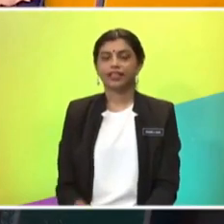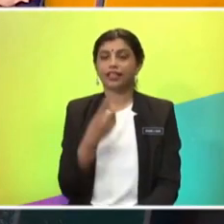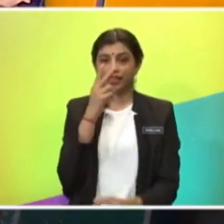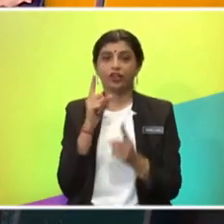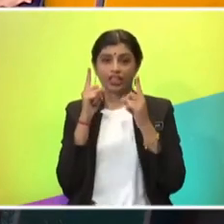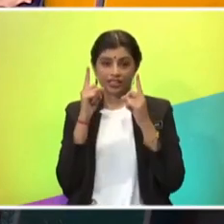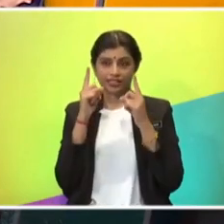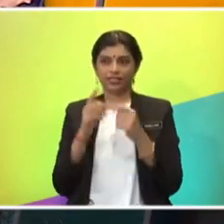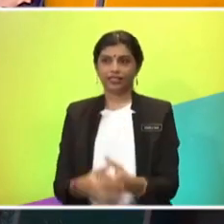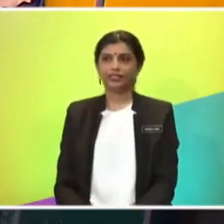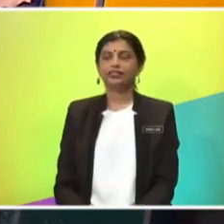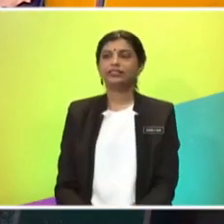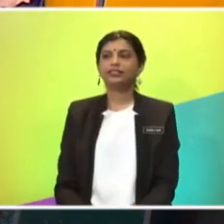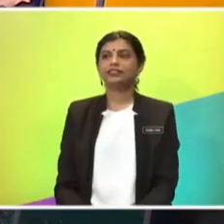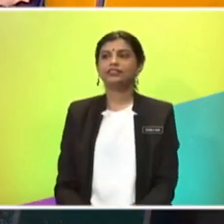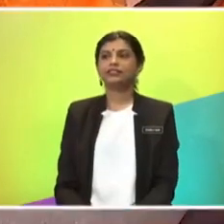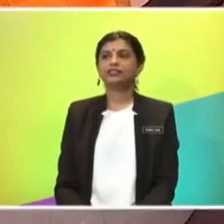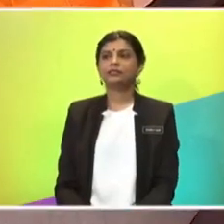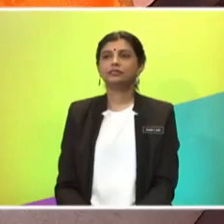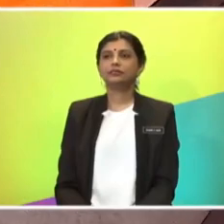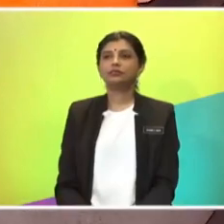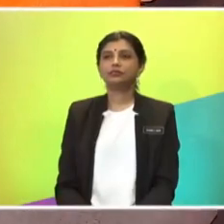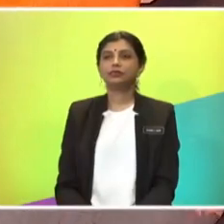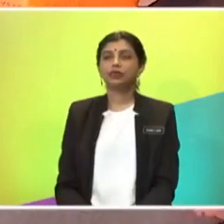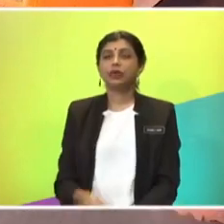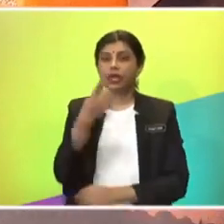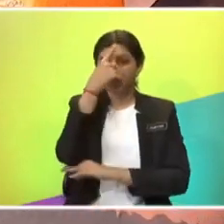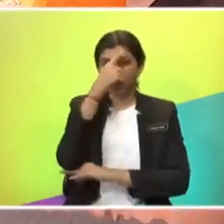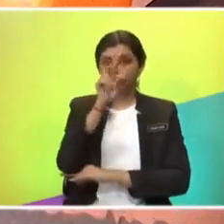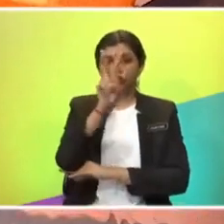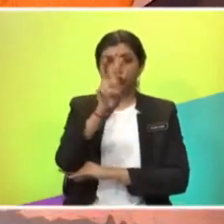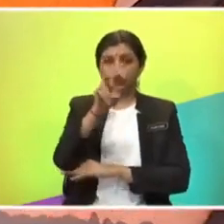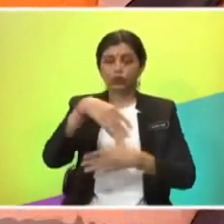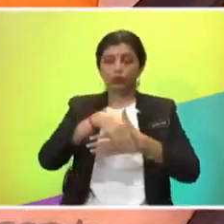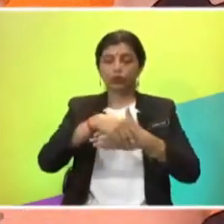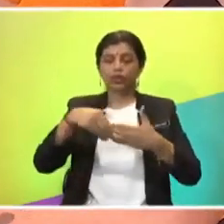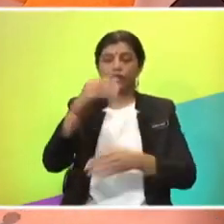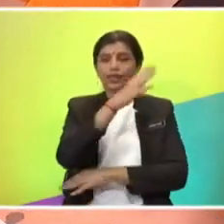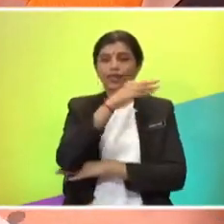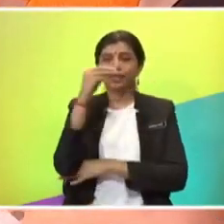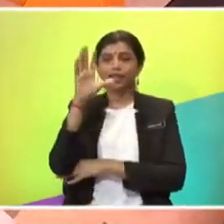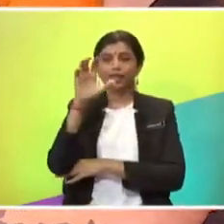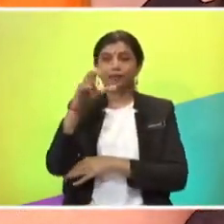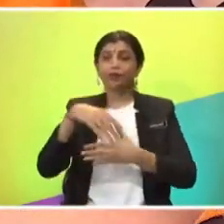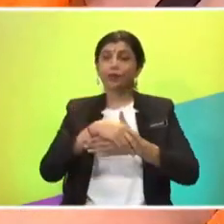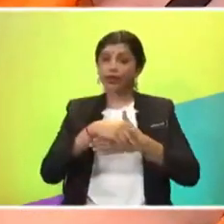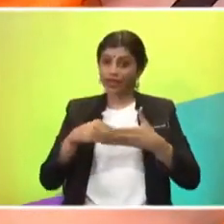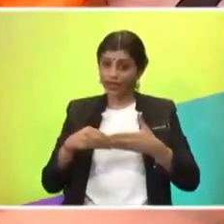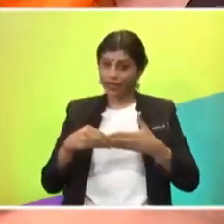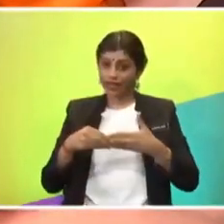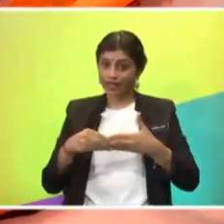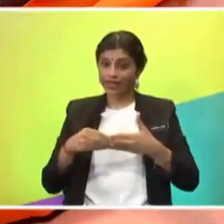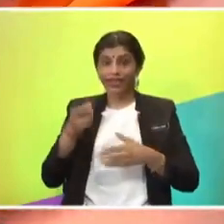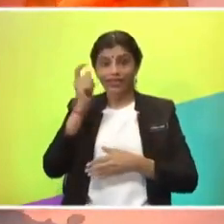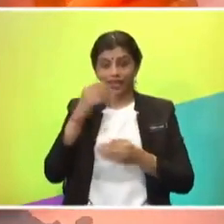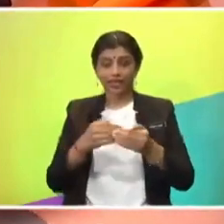kita letakkan dia secara memanjang. Baik. Yang ini kita letakkan secara melintang dan lipatkan saja, betul? Macam ni.